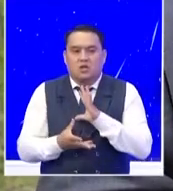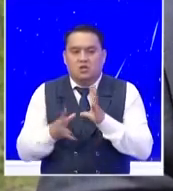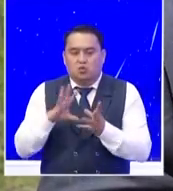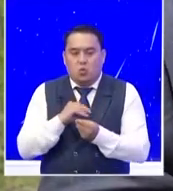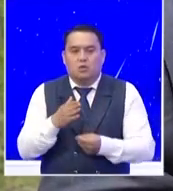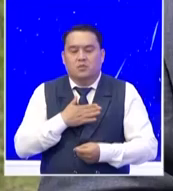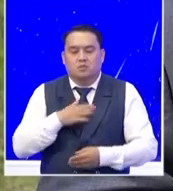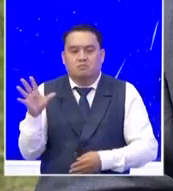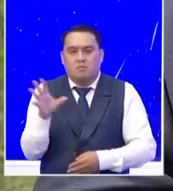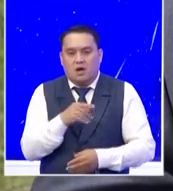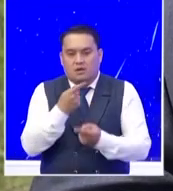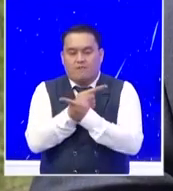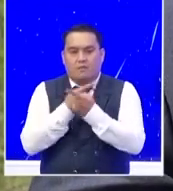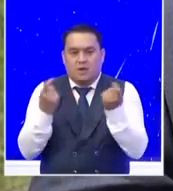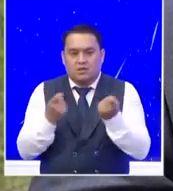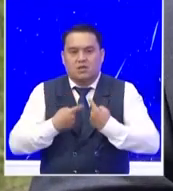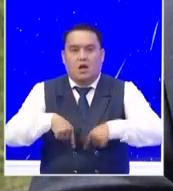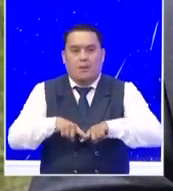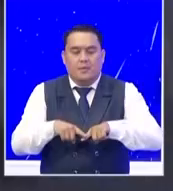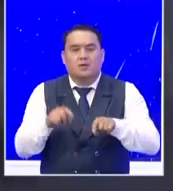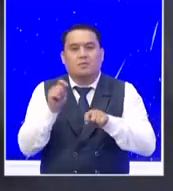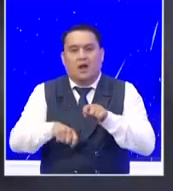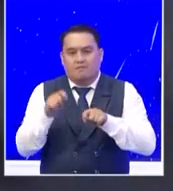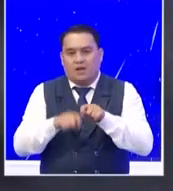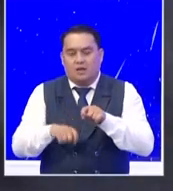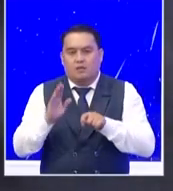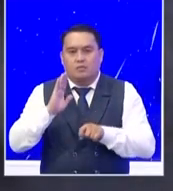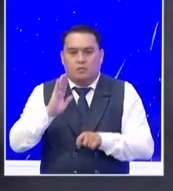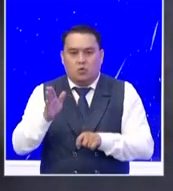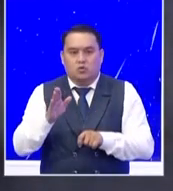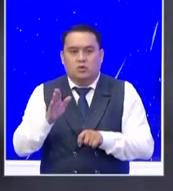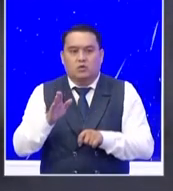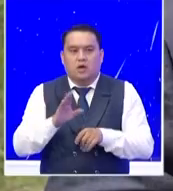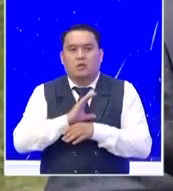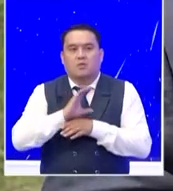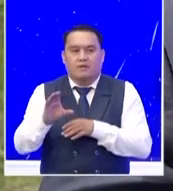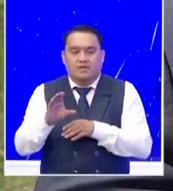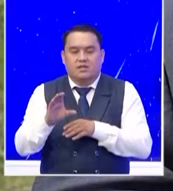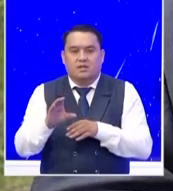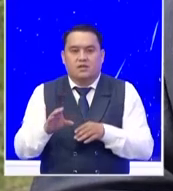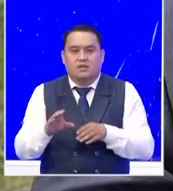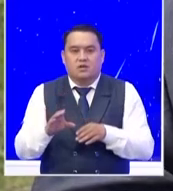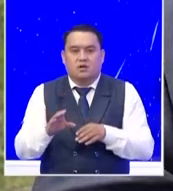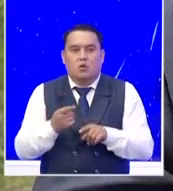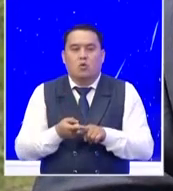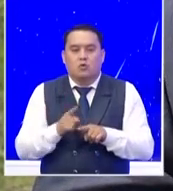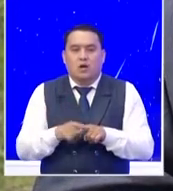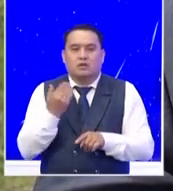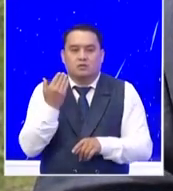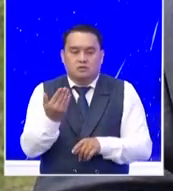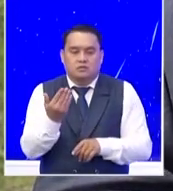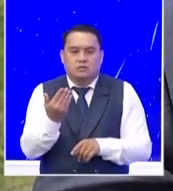сәйкес біз барлық ақпаратты өзіміздің департамент жедел тергеу ақпаратты басқармаларына жолдадық, бердік. Олардың